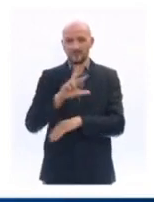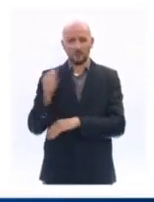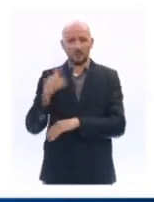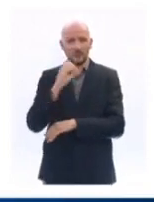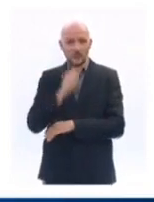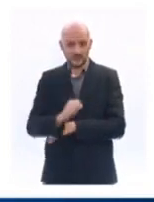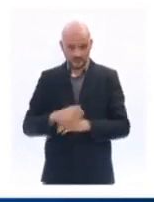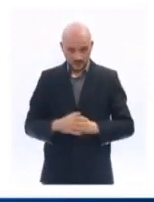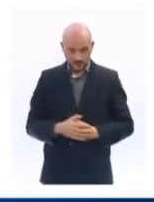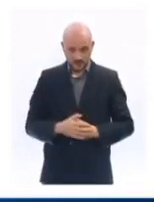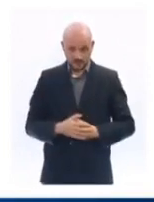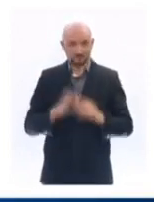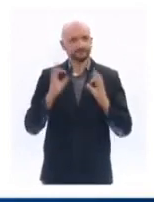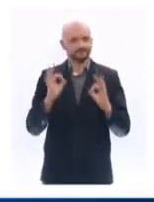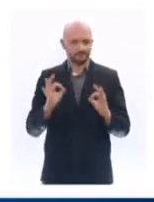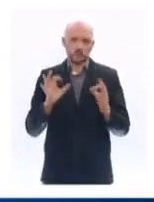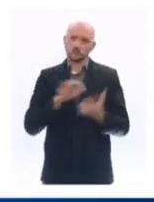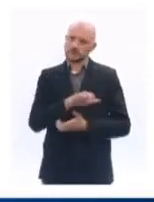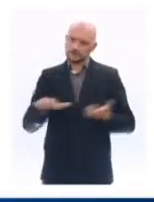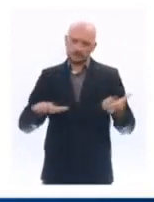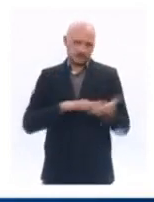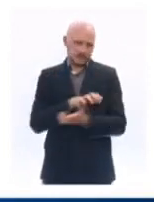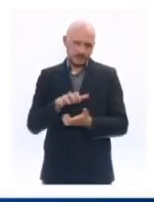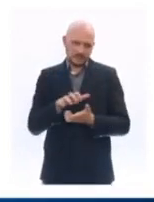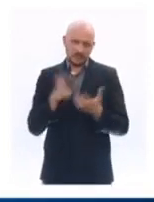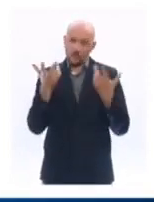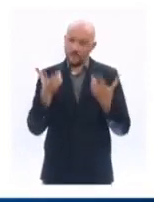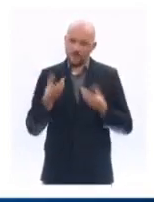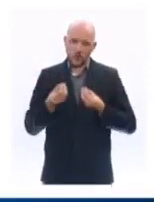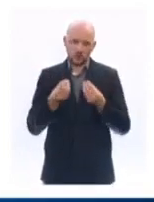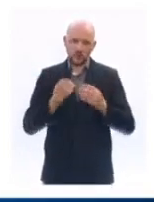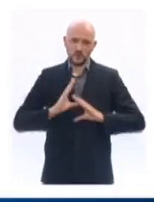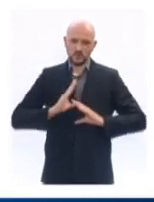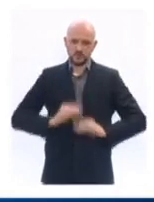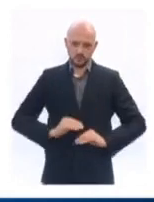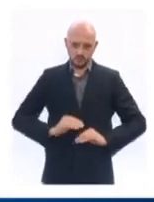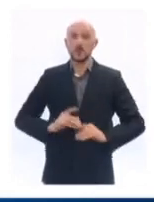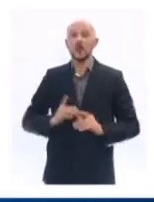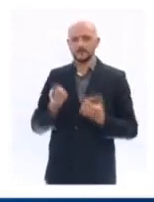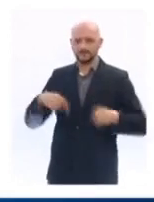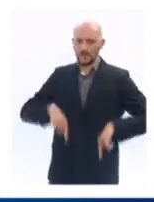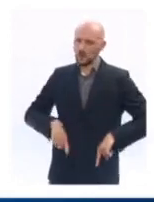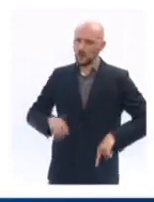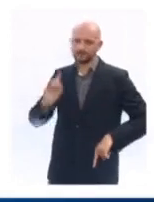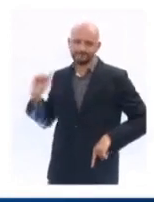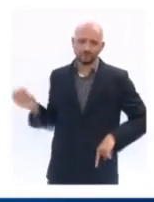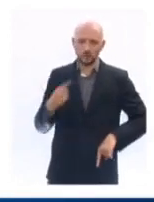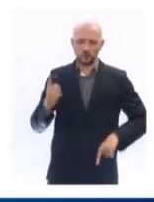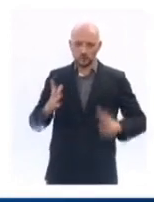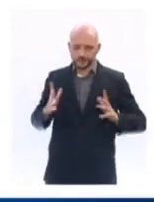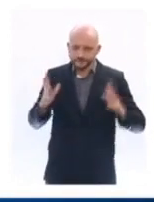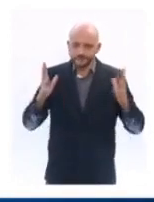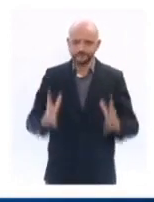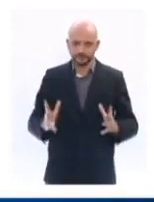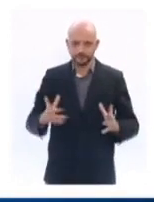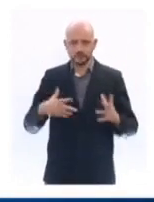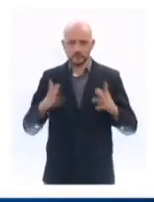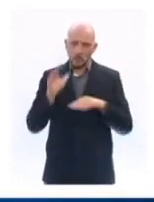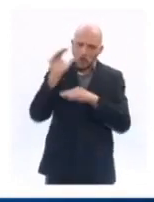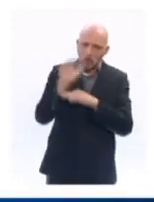Merci beaucoup. Je l'ai dit, nous sommes parfaitement conscients des conséquences économiques et